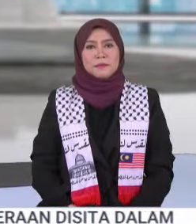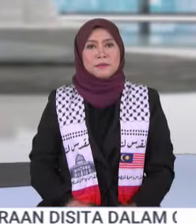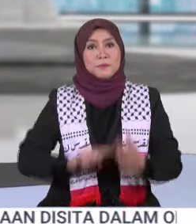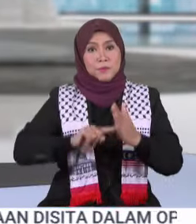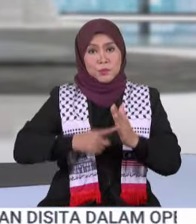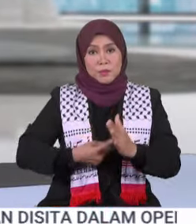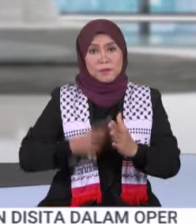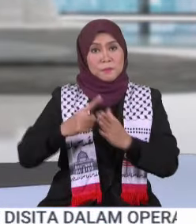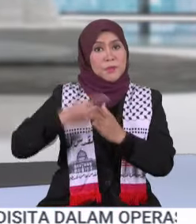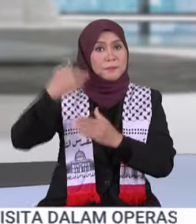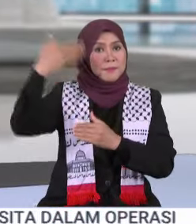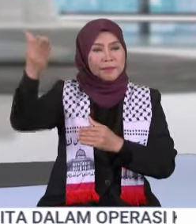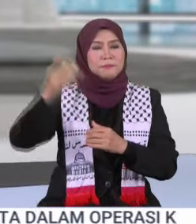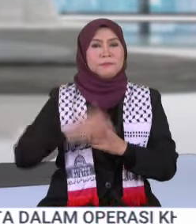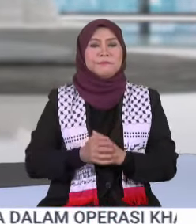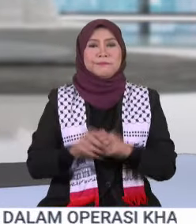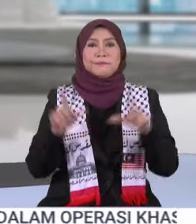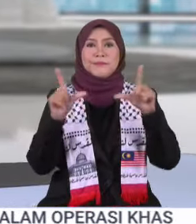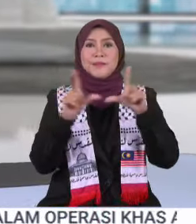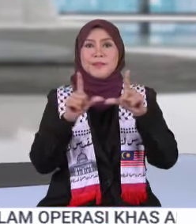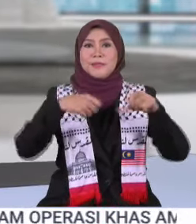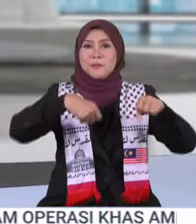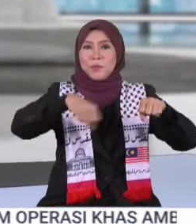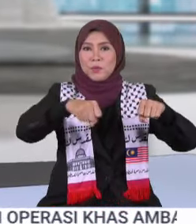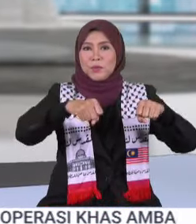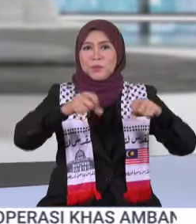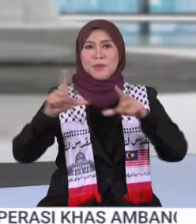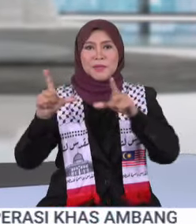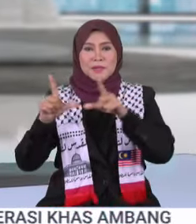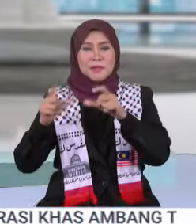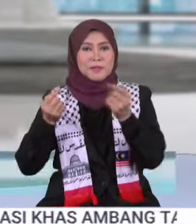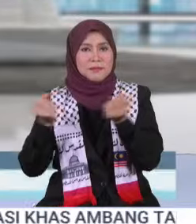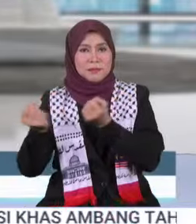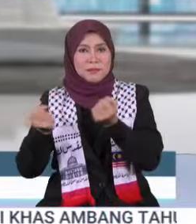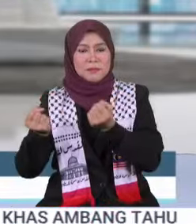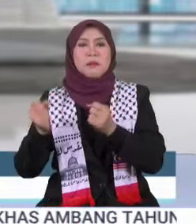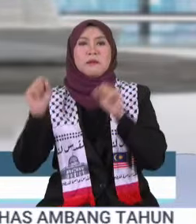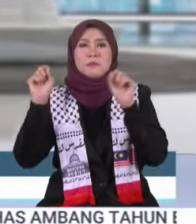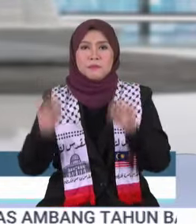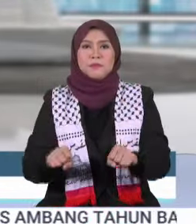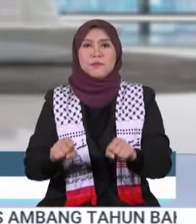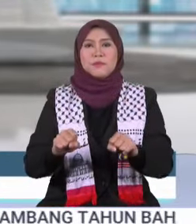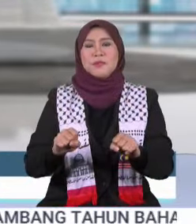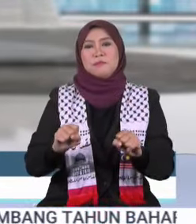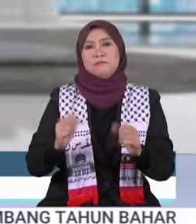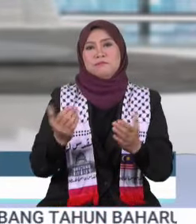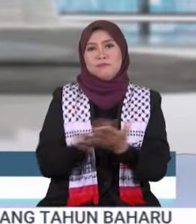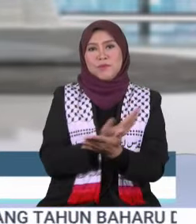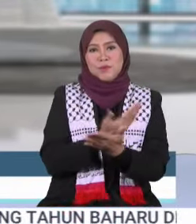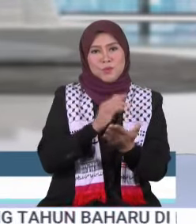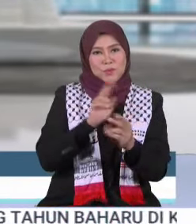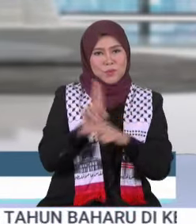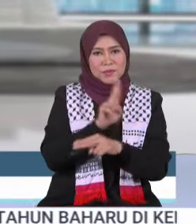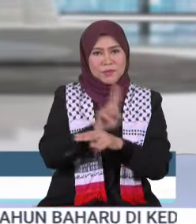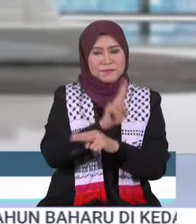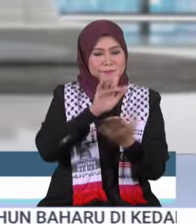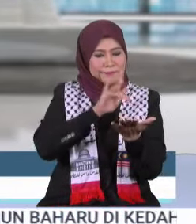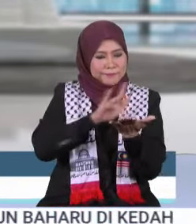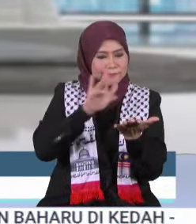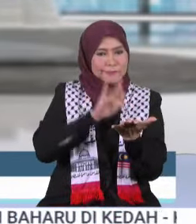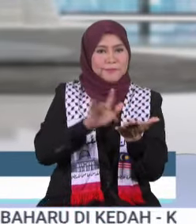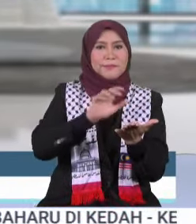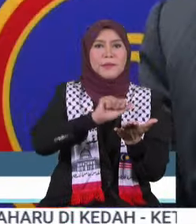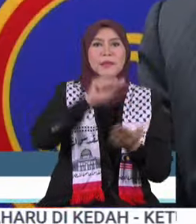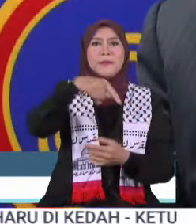bermula bulan depan lesen kenderaan motor LKM dan lesen memandu Malaysia lmm boleh diperbaharui menerusi aplikasi My